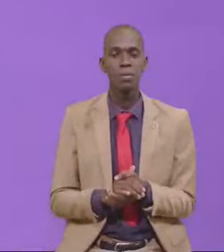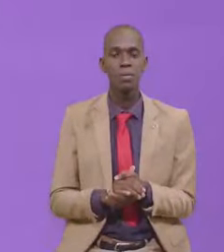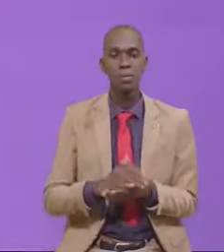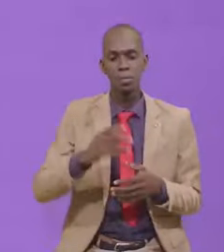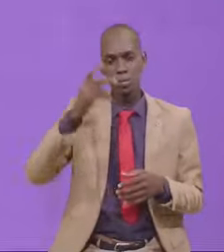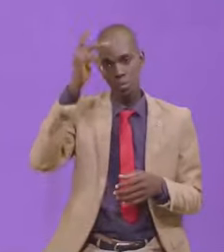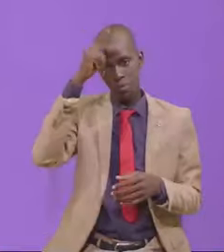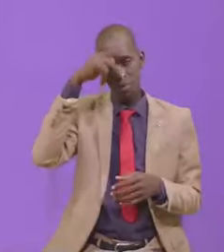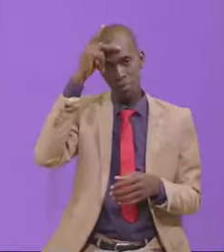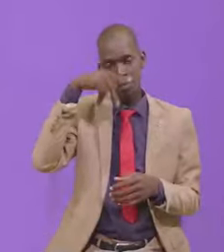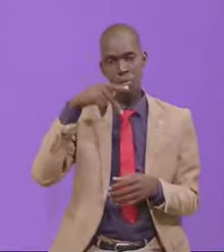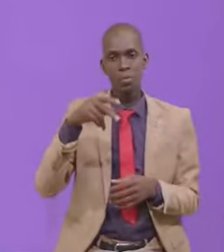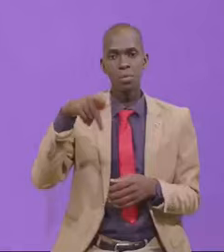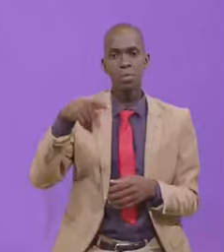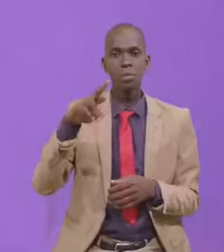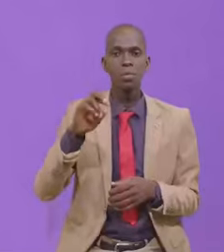Proverbe 23.